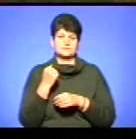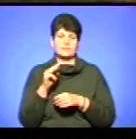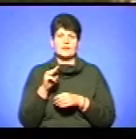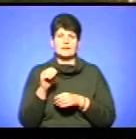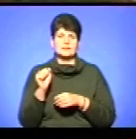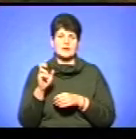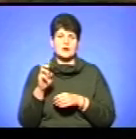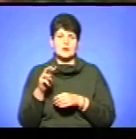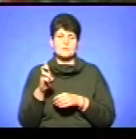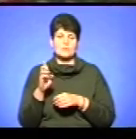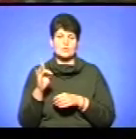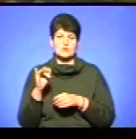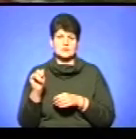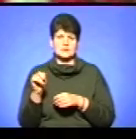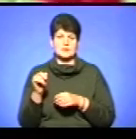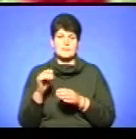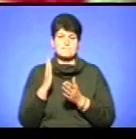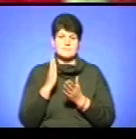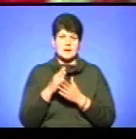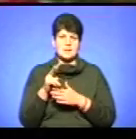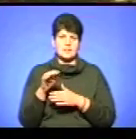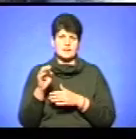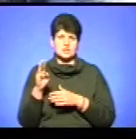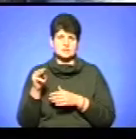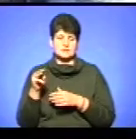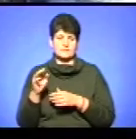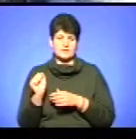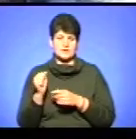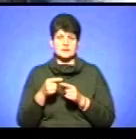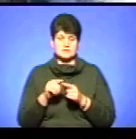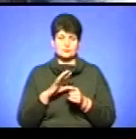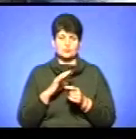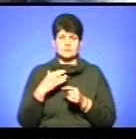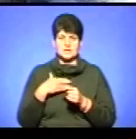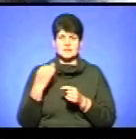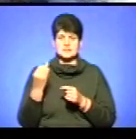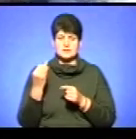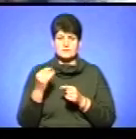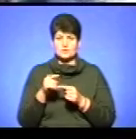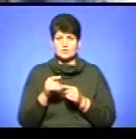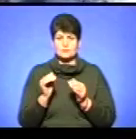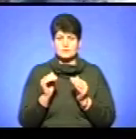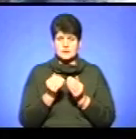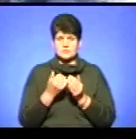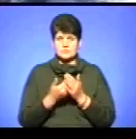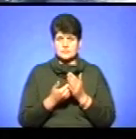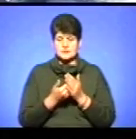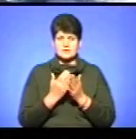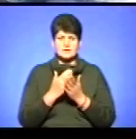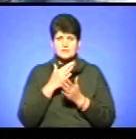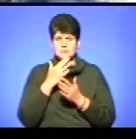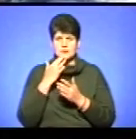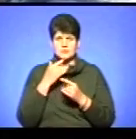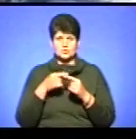тамбурний шов, пряма лиштва. І от саме цим мені було цікаво, що в одному невеличкому взірці є дуже